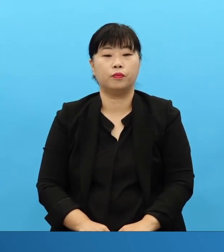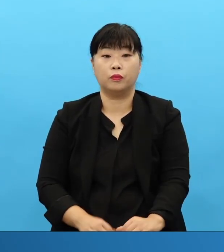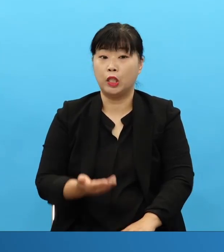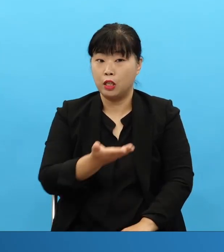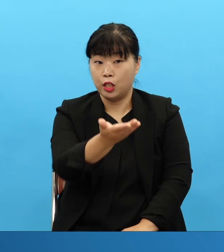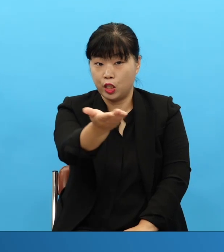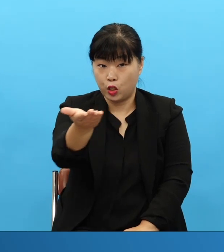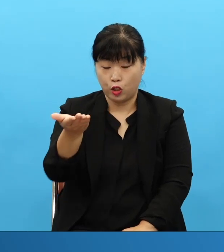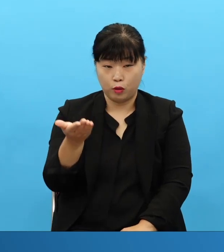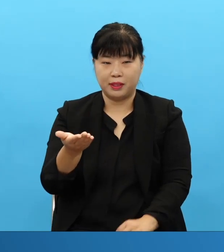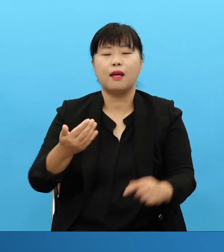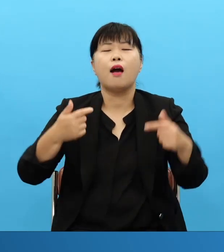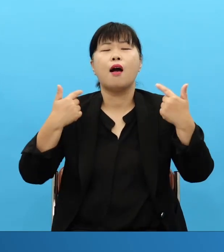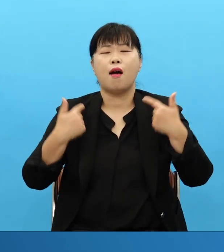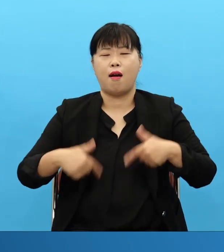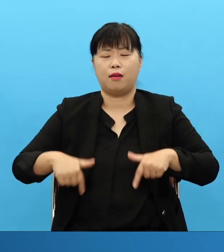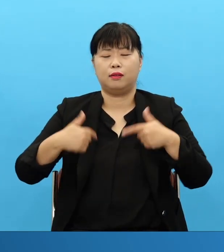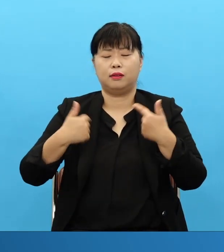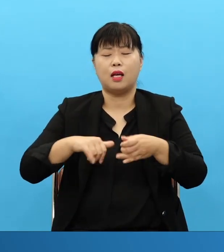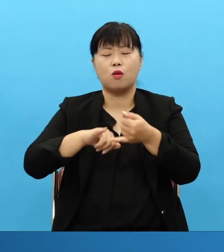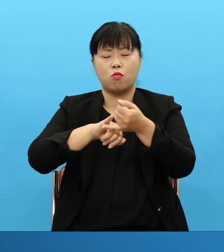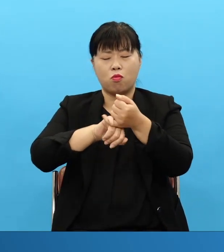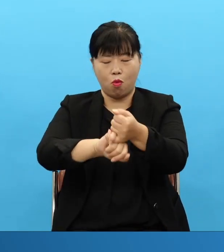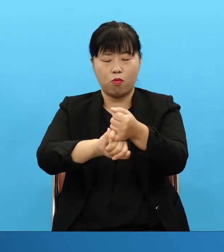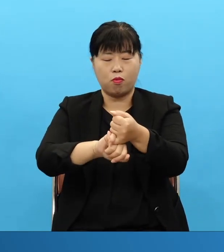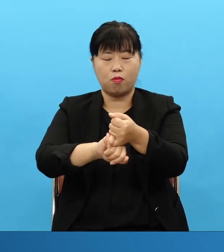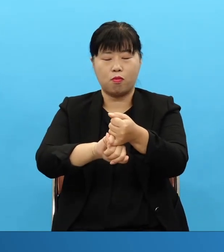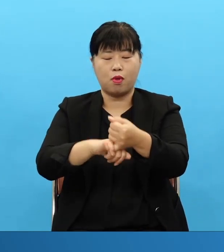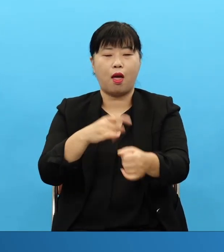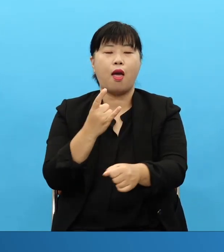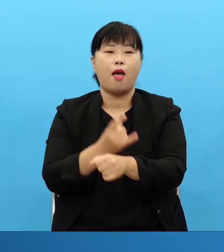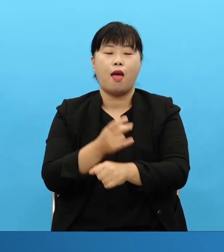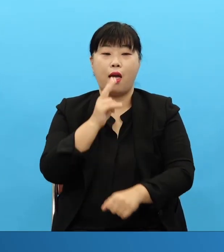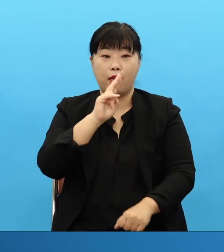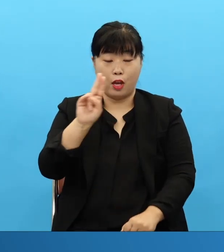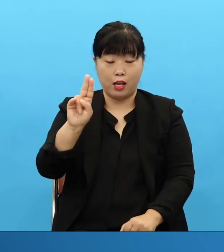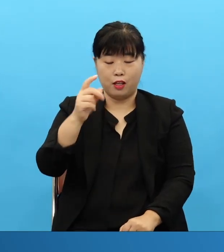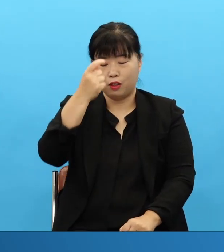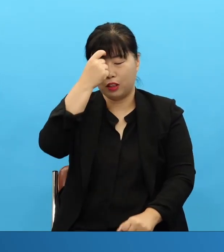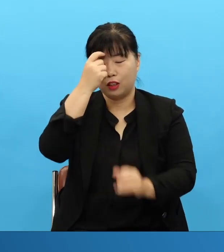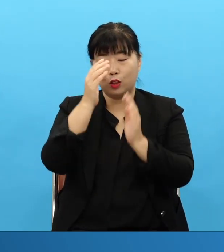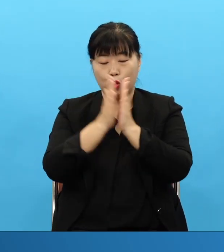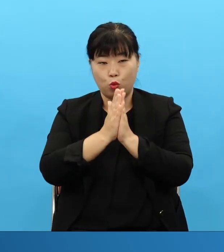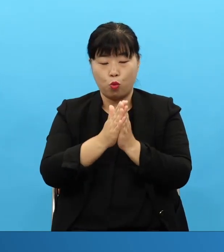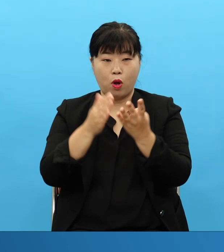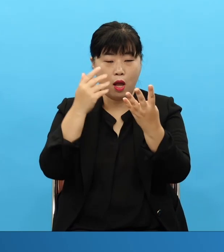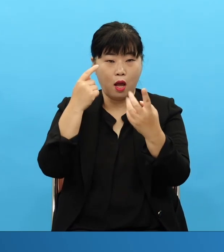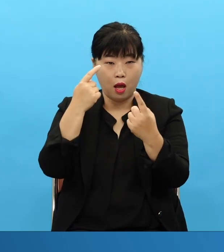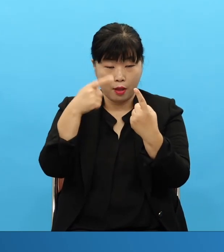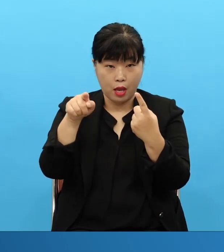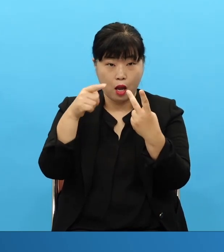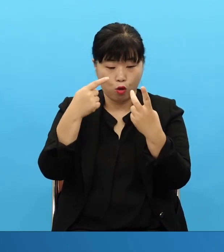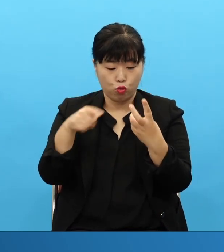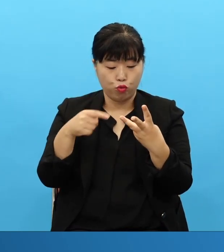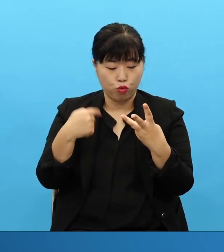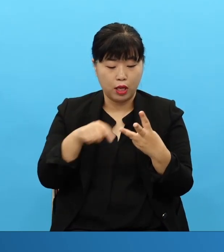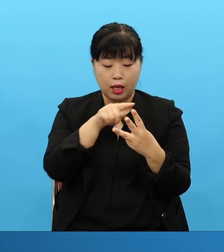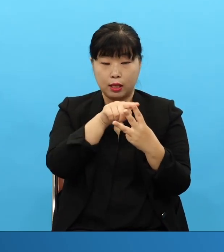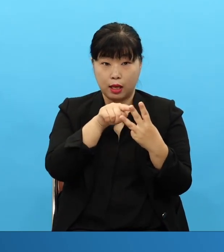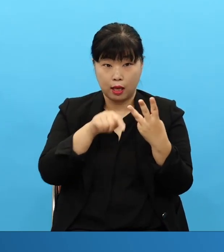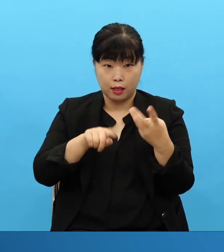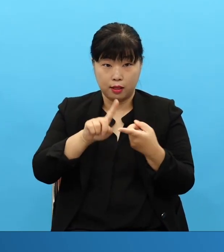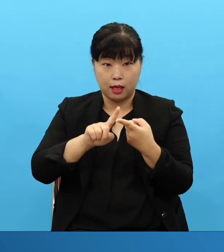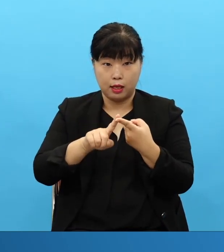여러분이 항상 해야 될 기도 세 가지 어제 얘기했습니다. Yesterday I spoke of 3 prayers that you must always be